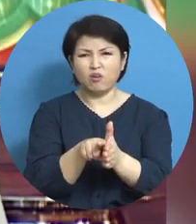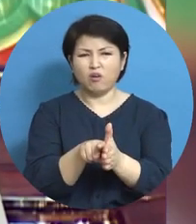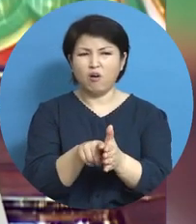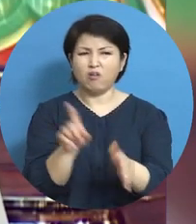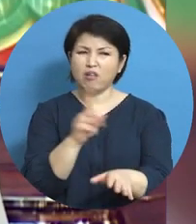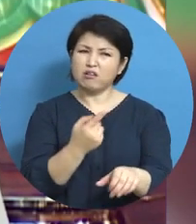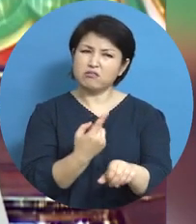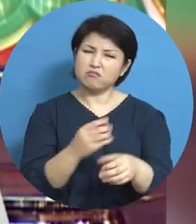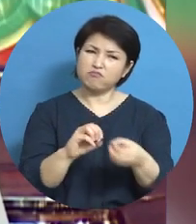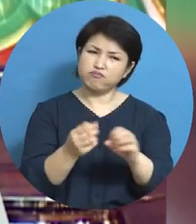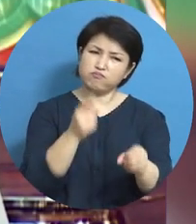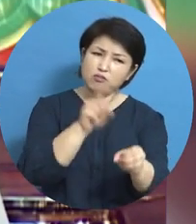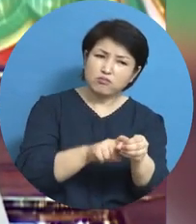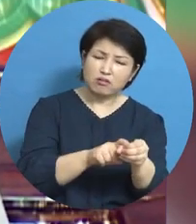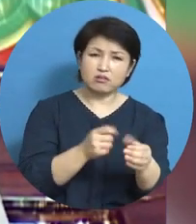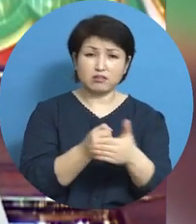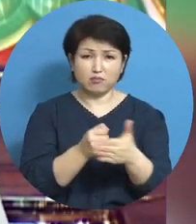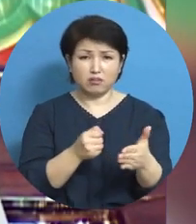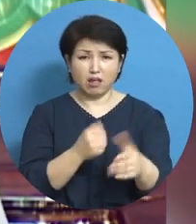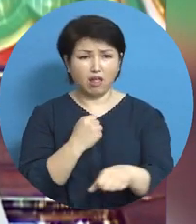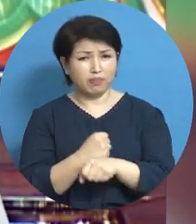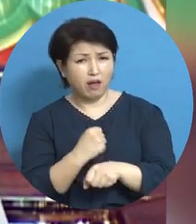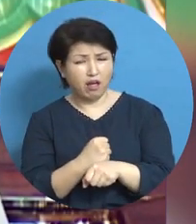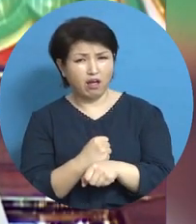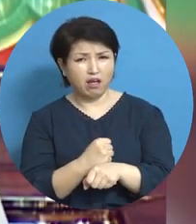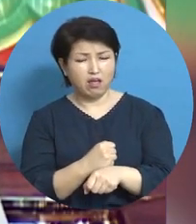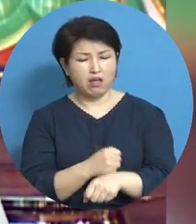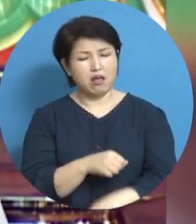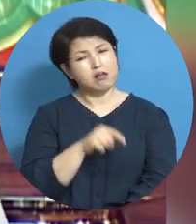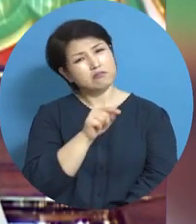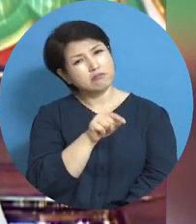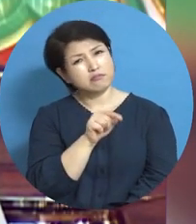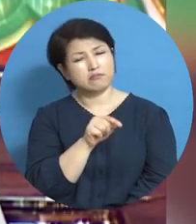가지고 해서는 안 된다. 막 그런